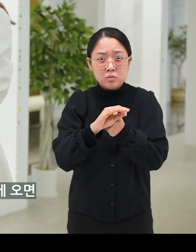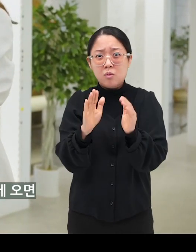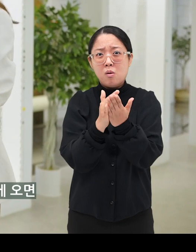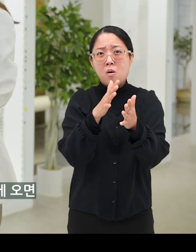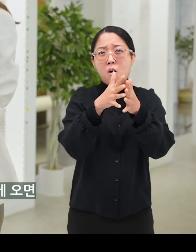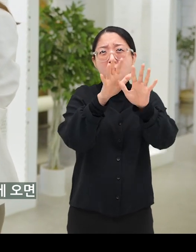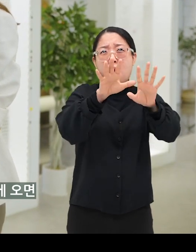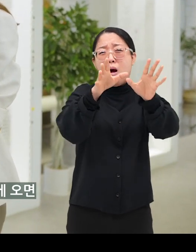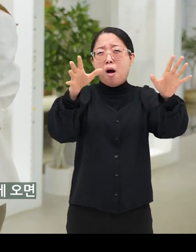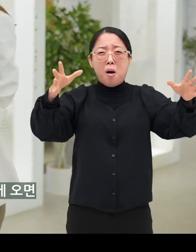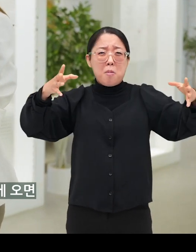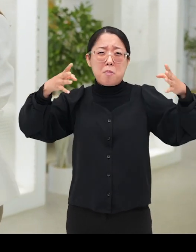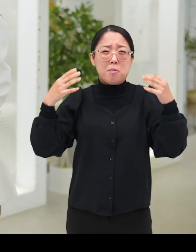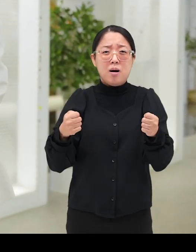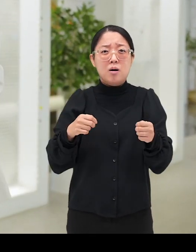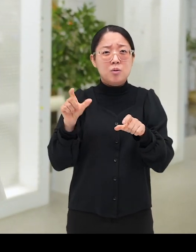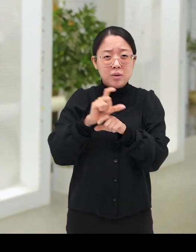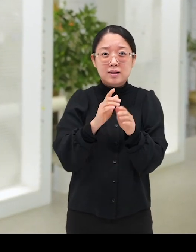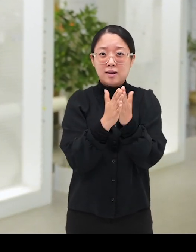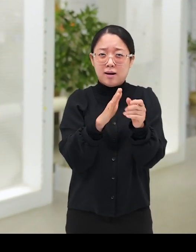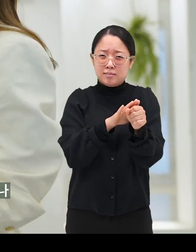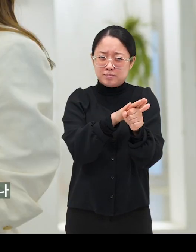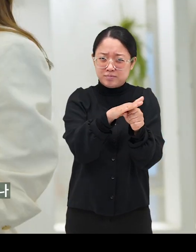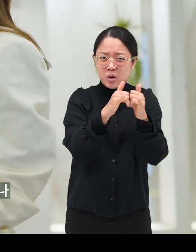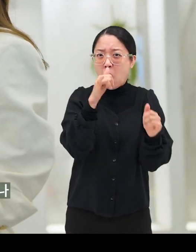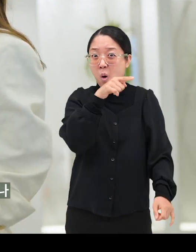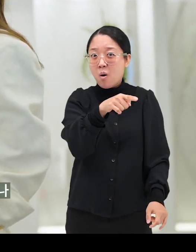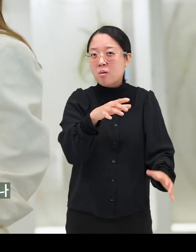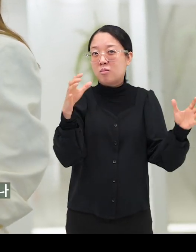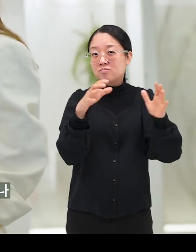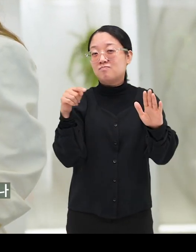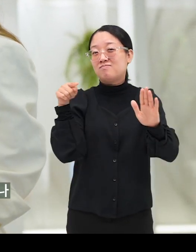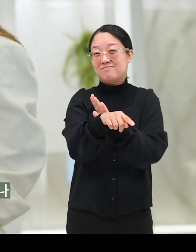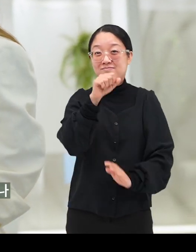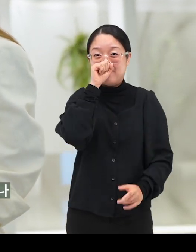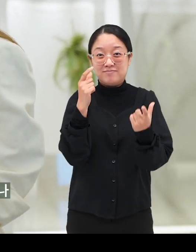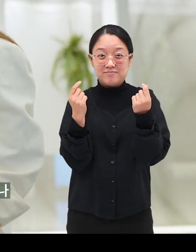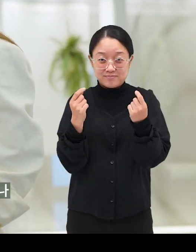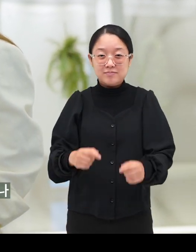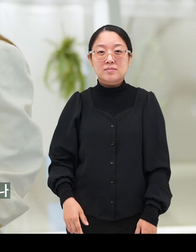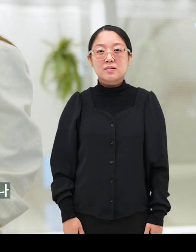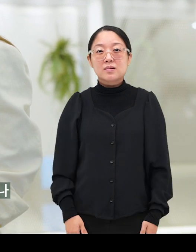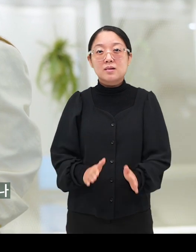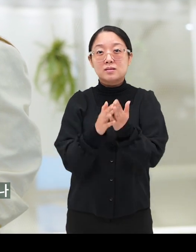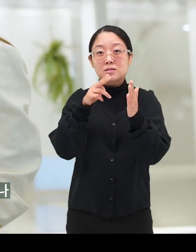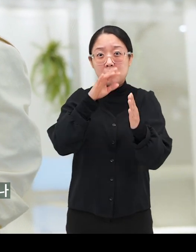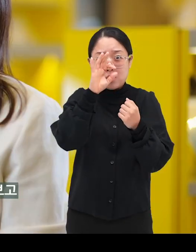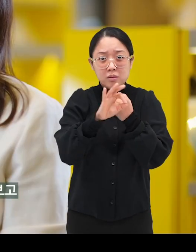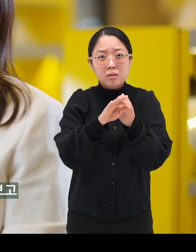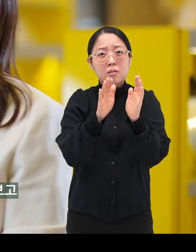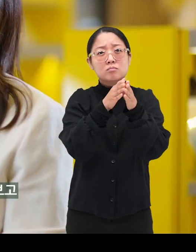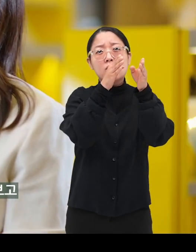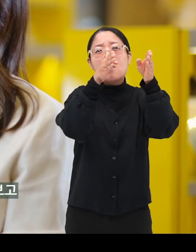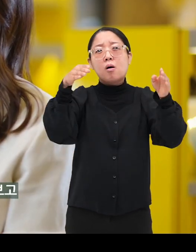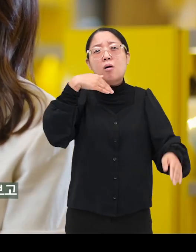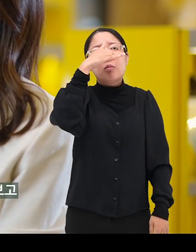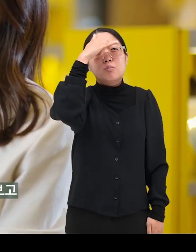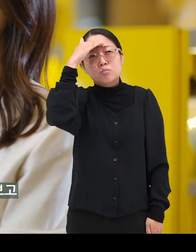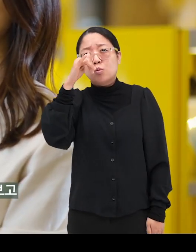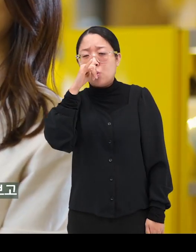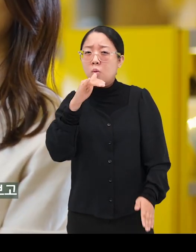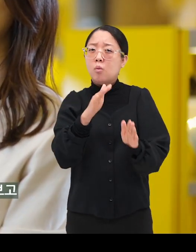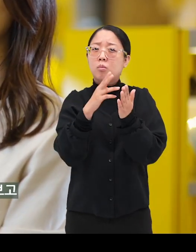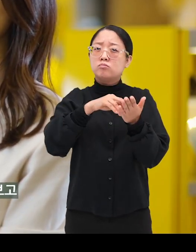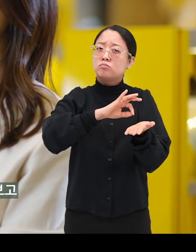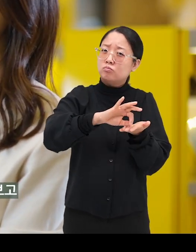책을 사랑하는 사람들이 있는 공간에 오면 그냥 좋거든요. 그래서 도서관에 와서 그냥 서가를 둘러본다던가, 아니면 그 도서관 이용하시는 분들